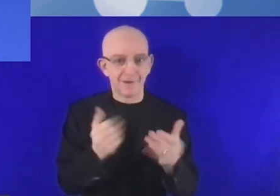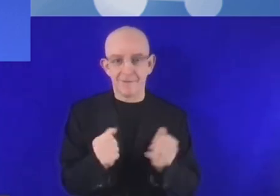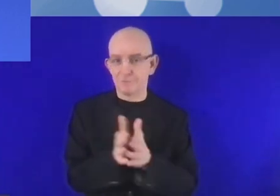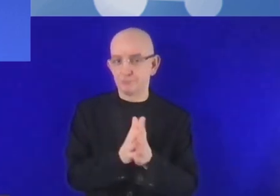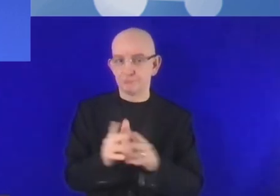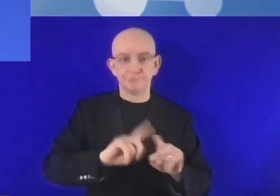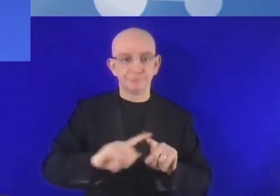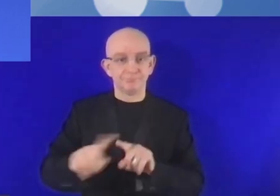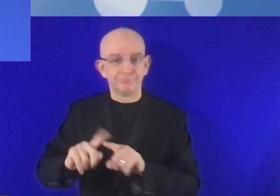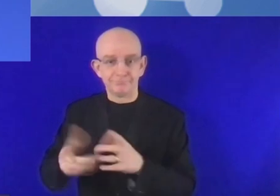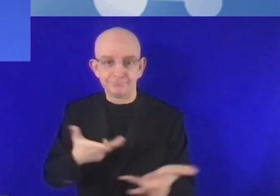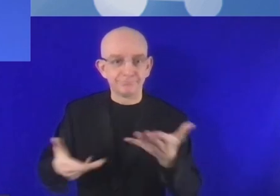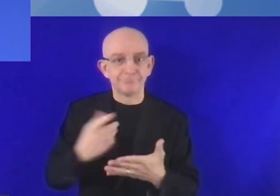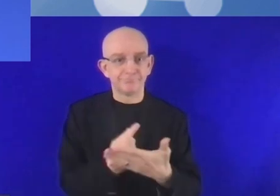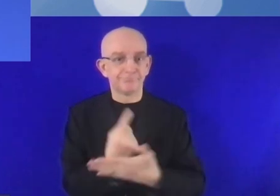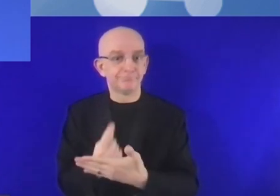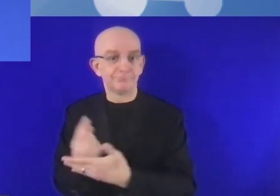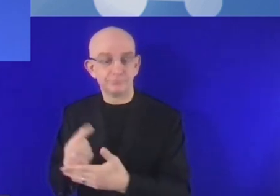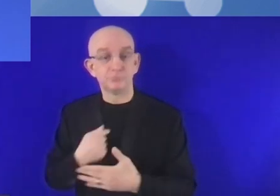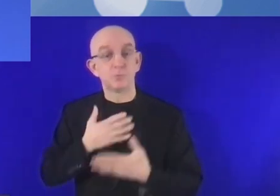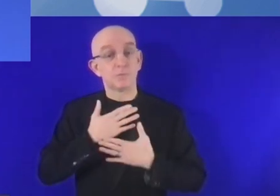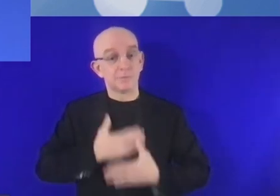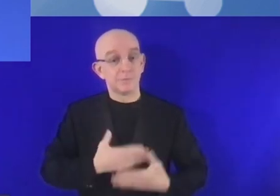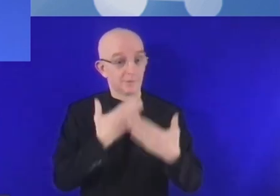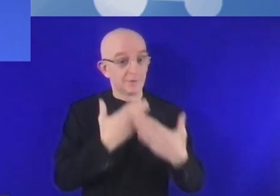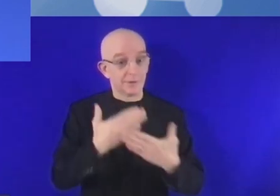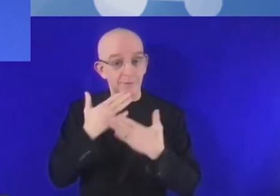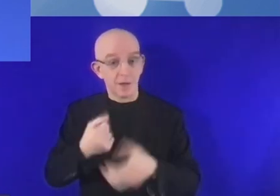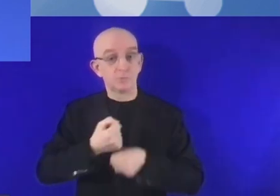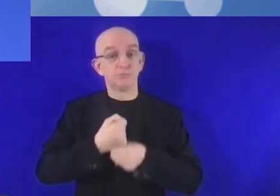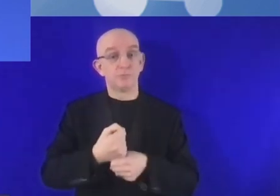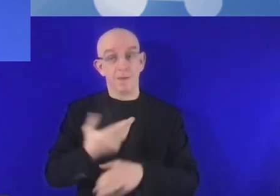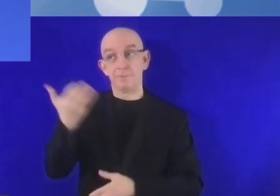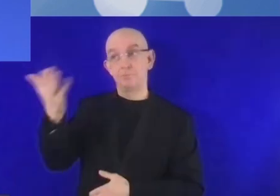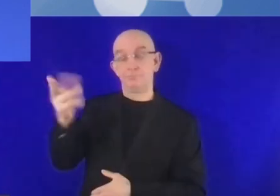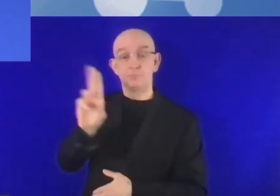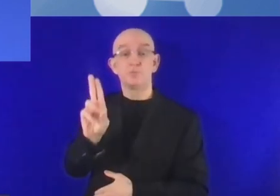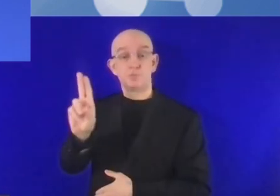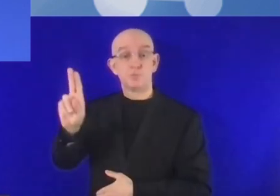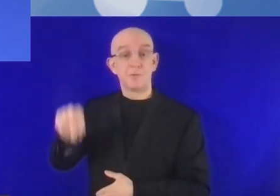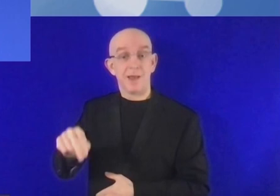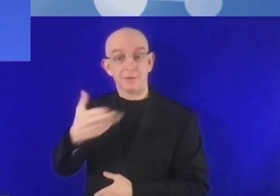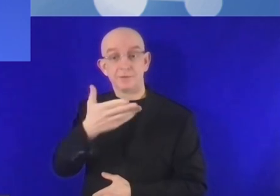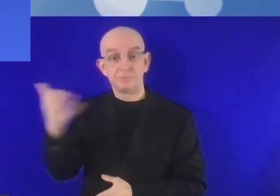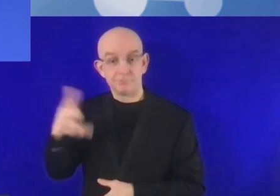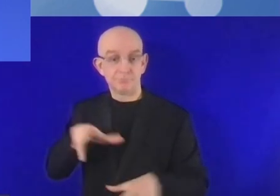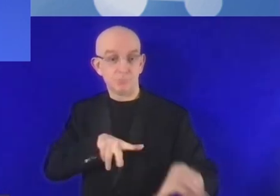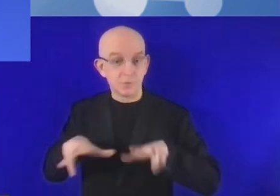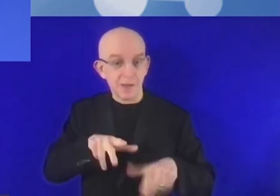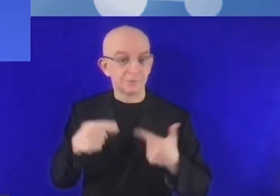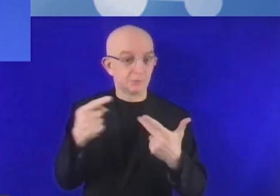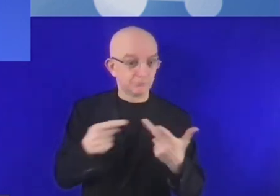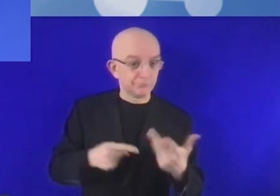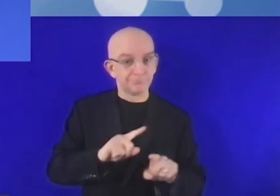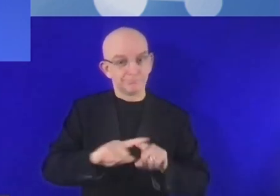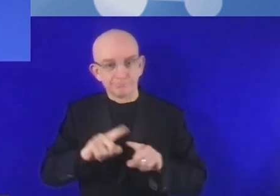do organizacji 16. edycji szczytu cyfrowego ONZ Internet Governance Forum, forum zarządzania internetem, chociaż